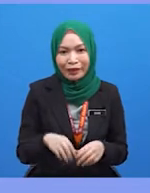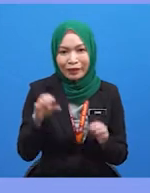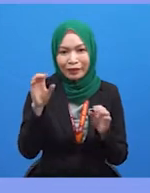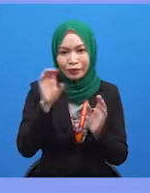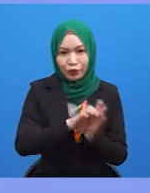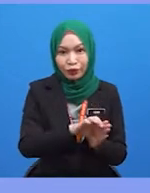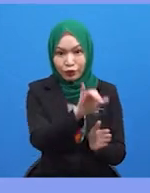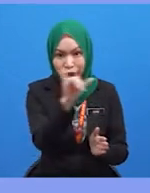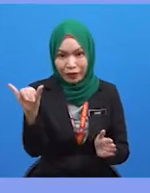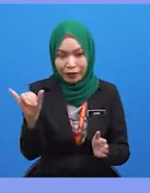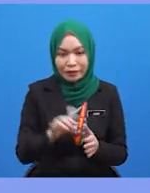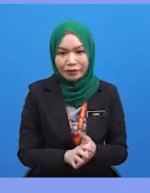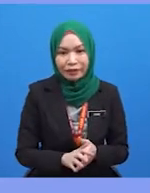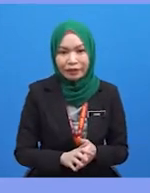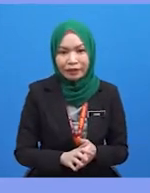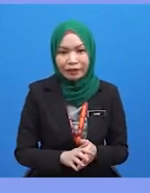Contohnya,